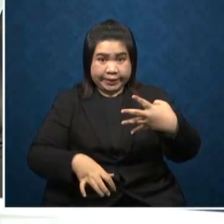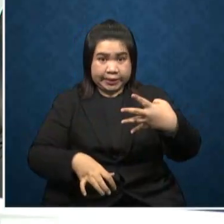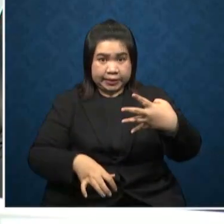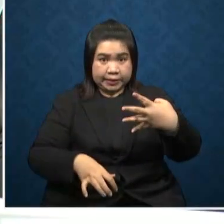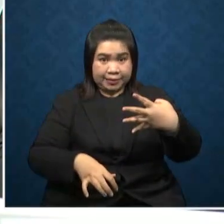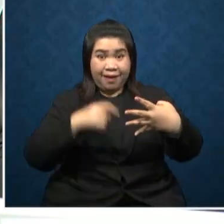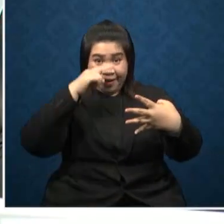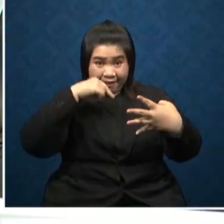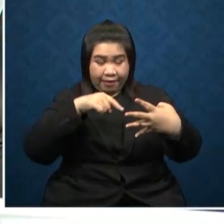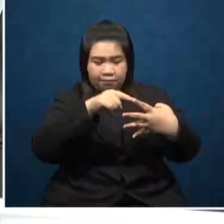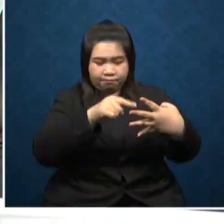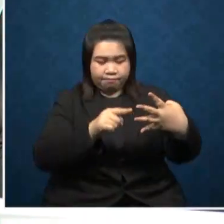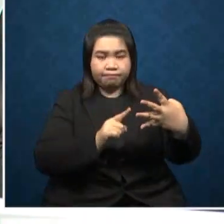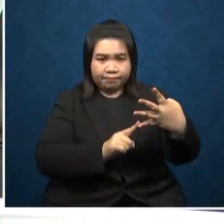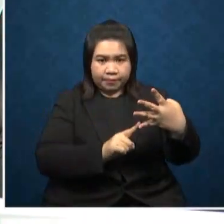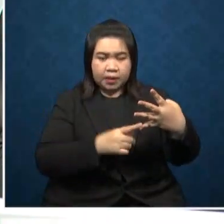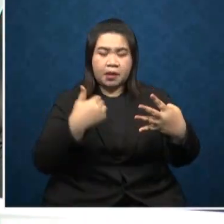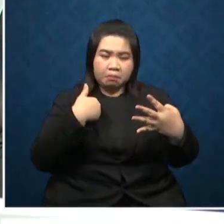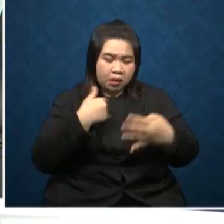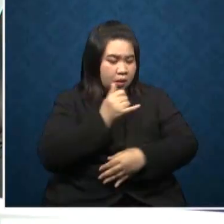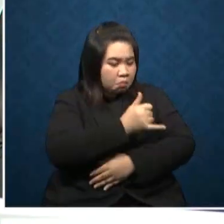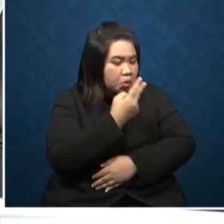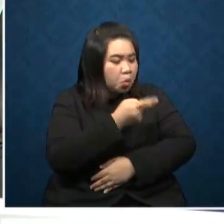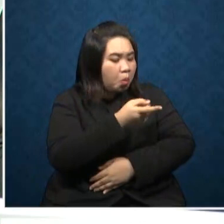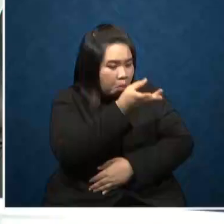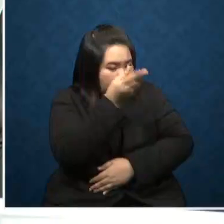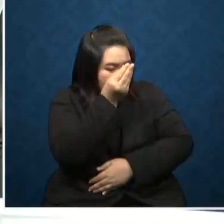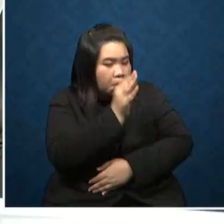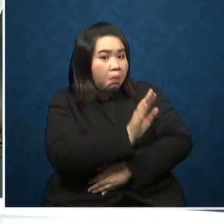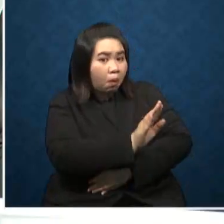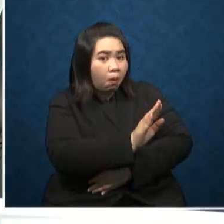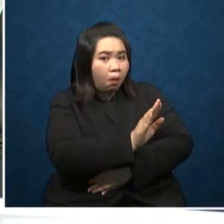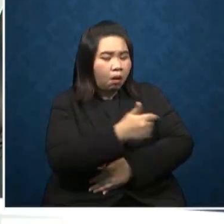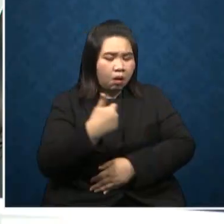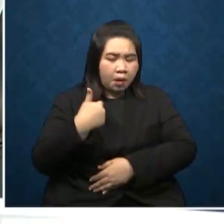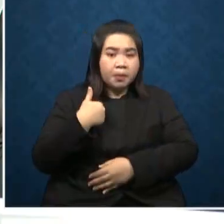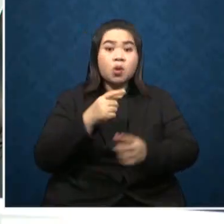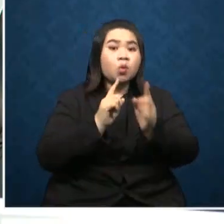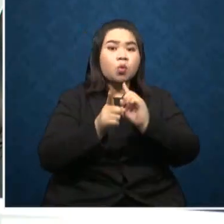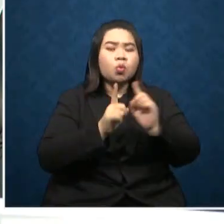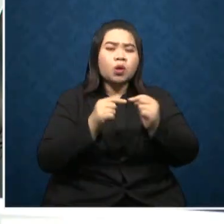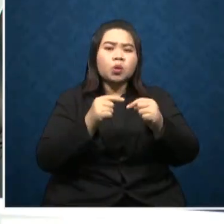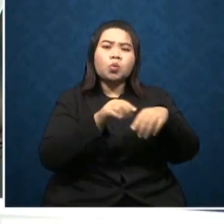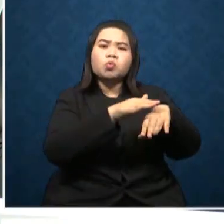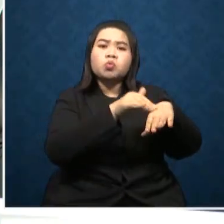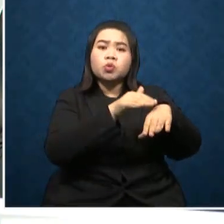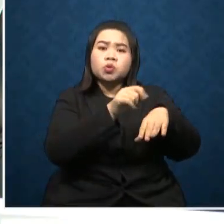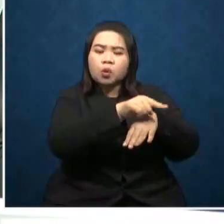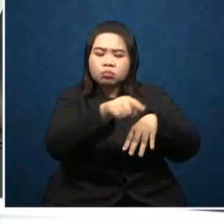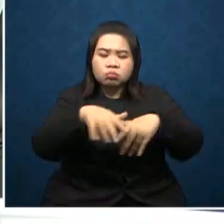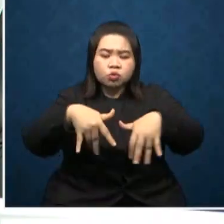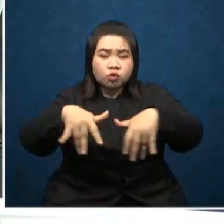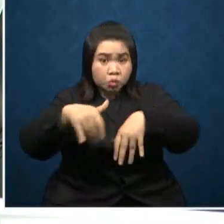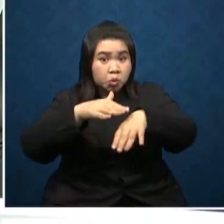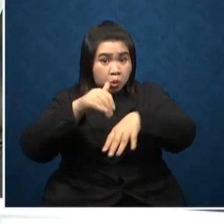ขับไปแลกเปลี่ยนไปดูของจริงนะครับแล้วก็เชิญชวนภาคประชาสังคม